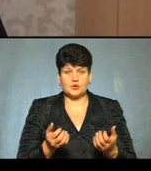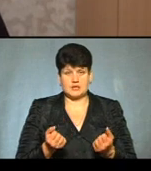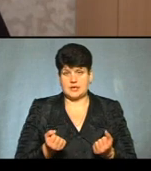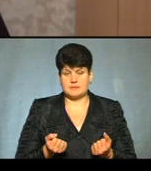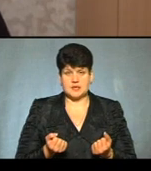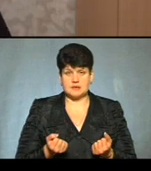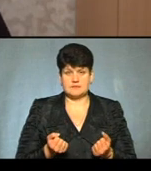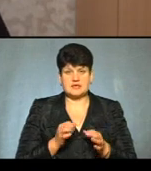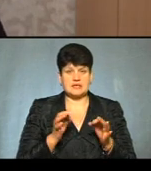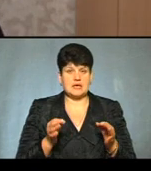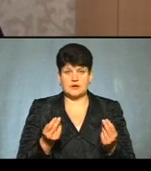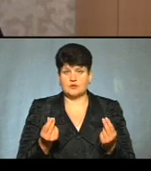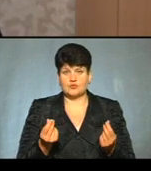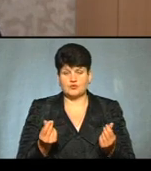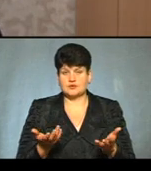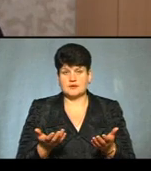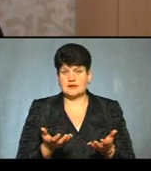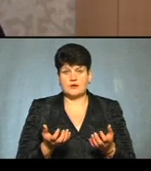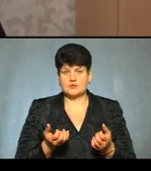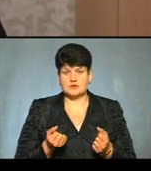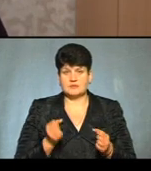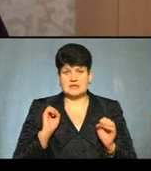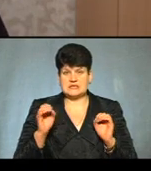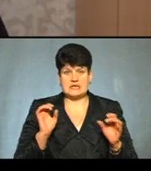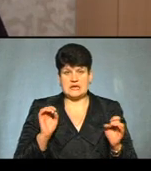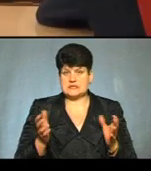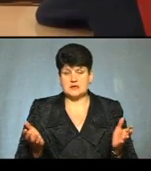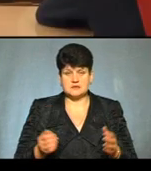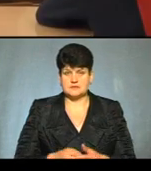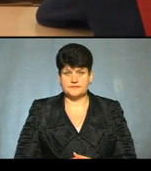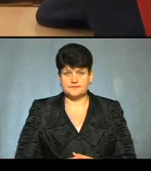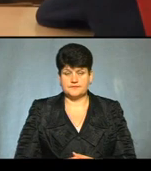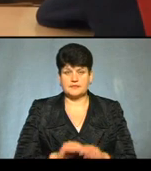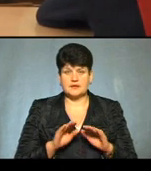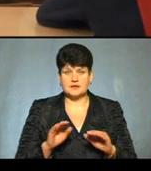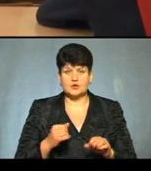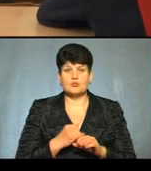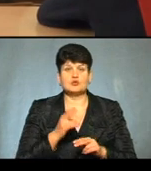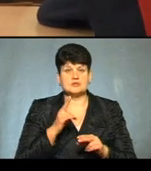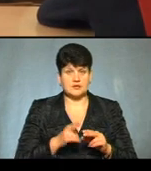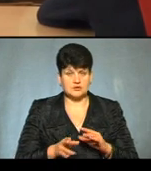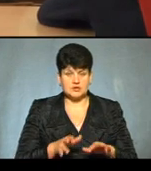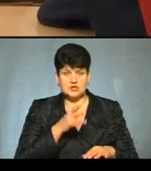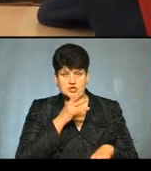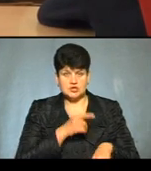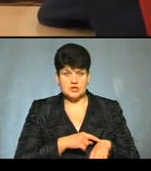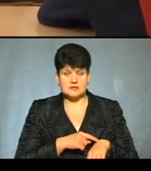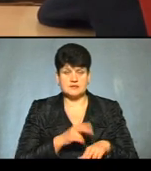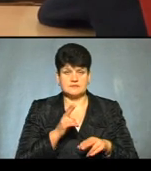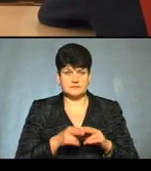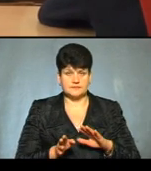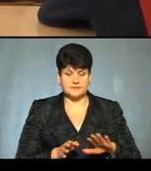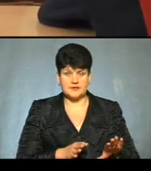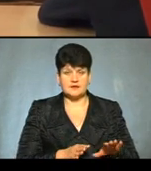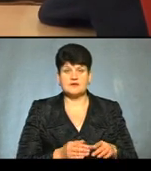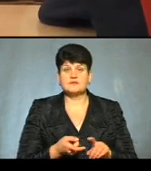отримали ніяких коштів і не отримали саму сигналізацію. Діти, роботу закінчуємо, час кінця добіг